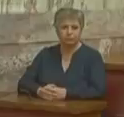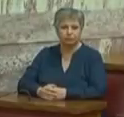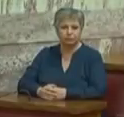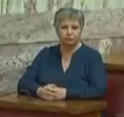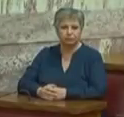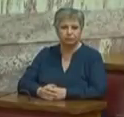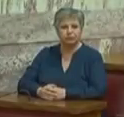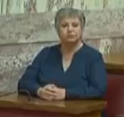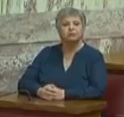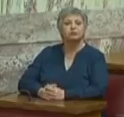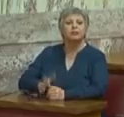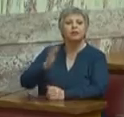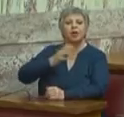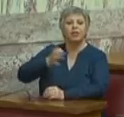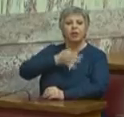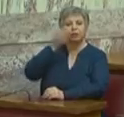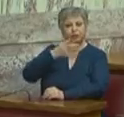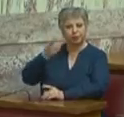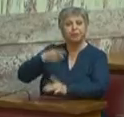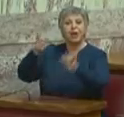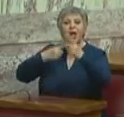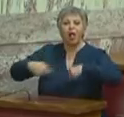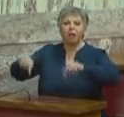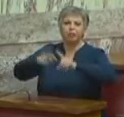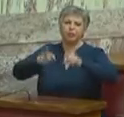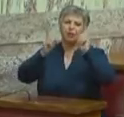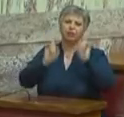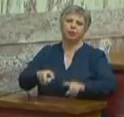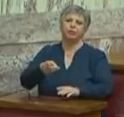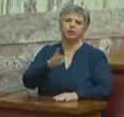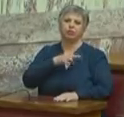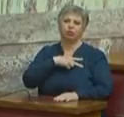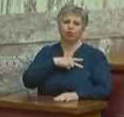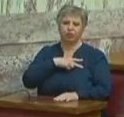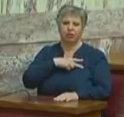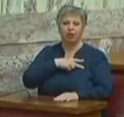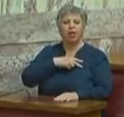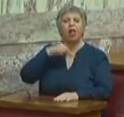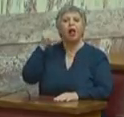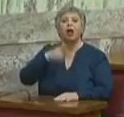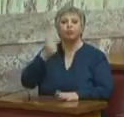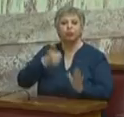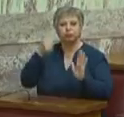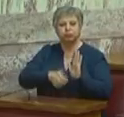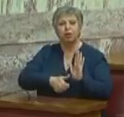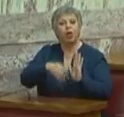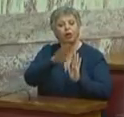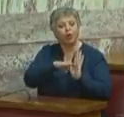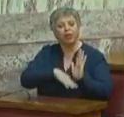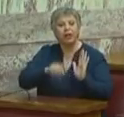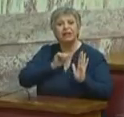ακολουθήθηκε ήταν κοινοβουλευτικά ορθή με βάση το Σύνταγμα και τον κανονισμό.